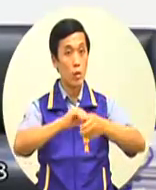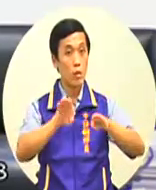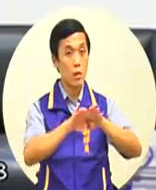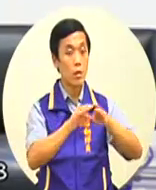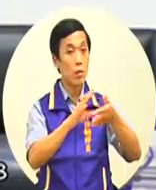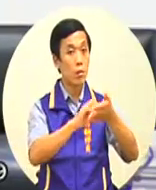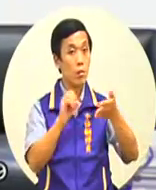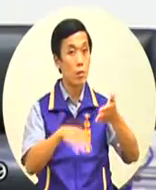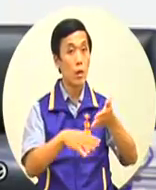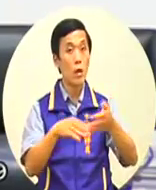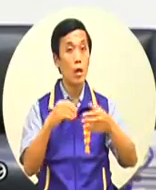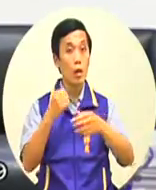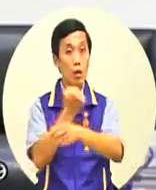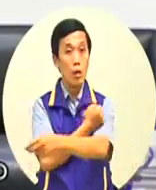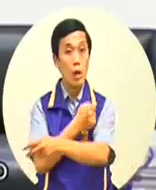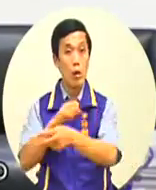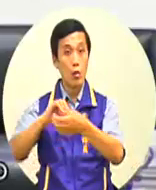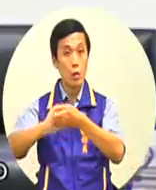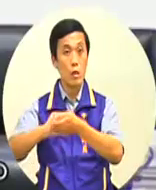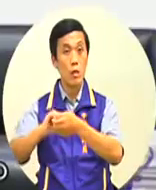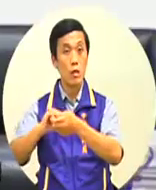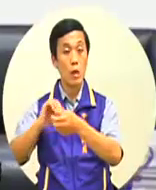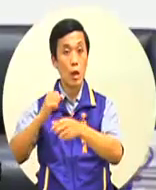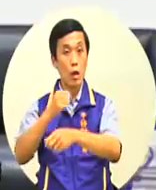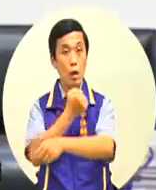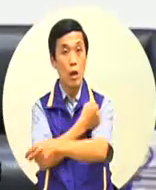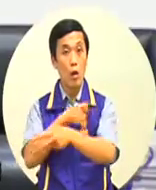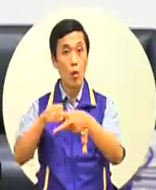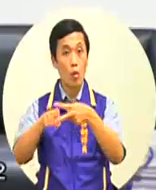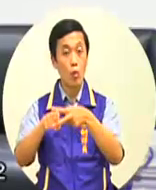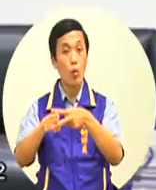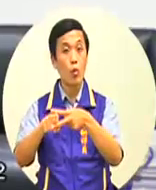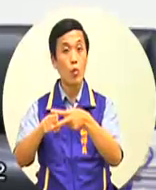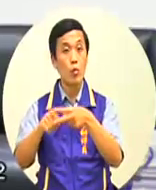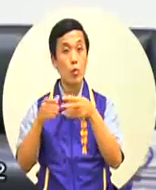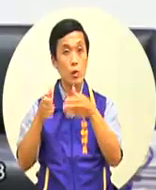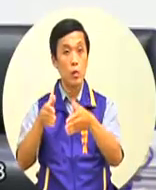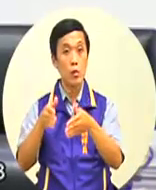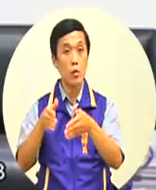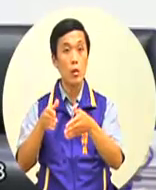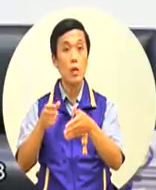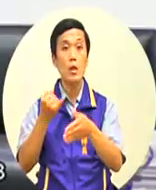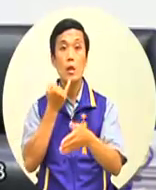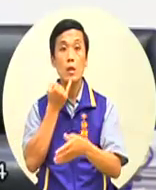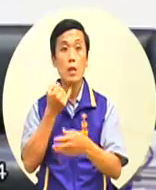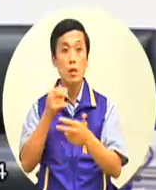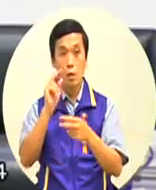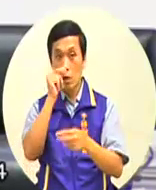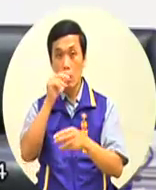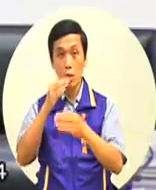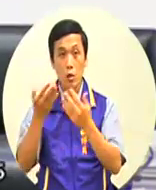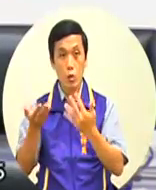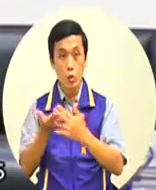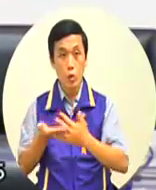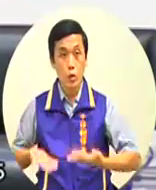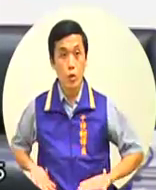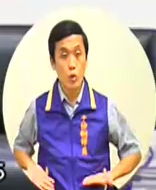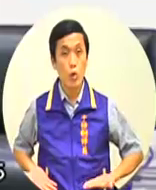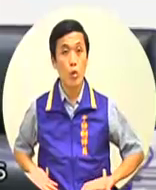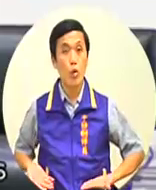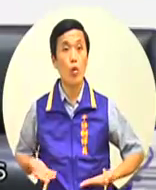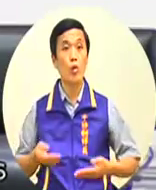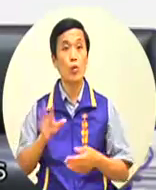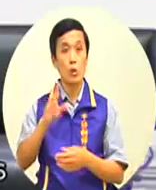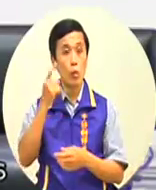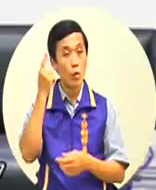七天国定假日砍掉，你可以改成特休啊，就是他一个礼拜一样是一例一休啊，就是有几天就